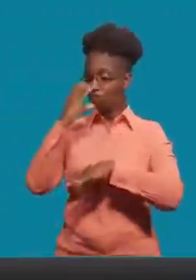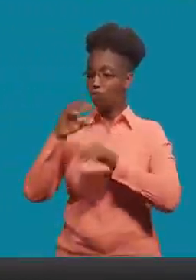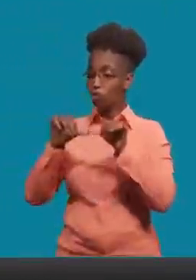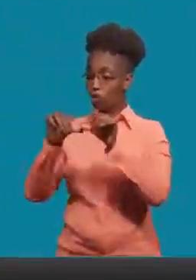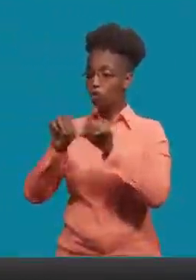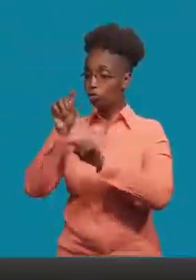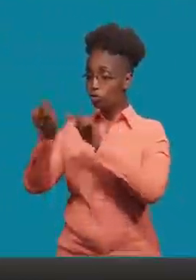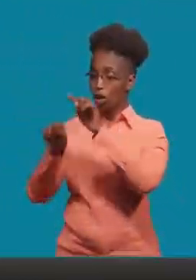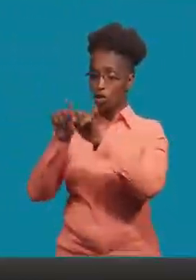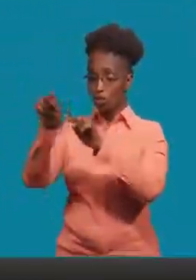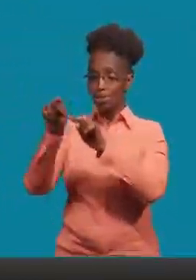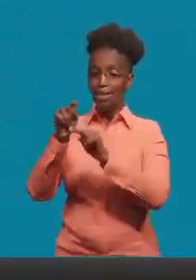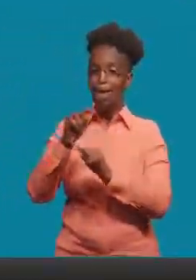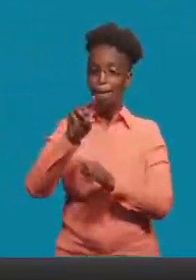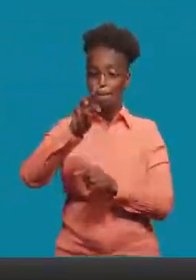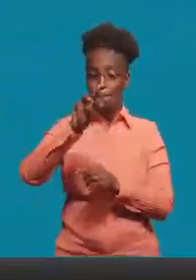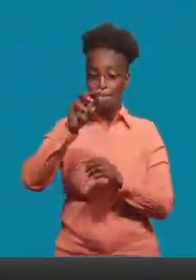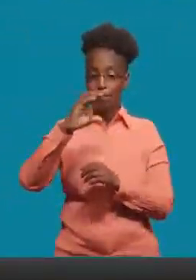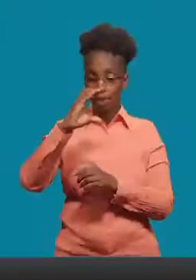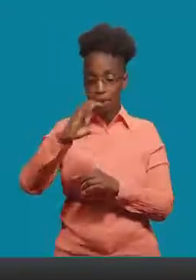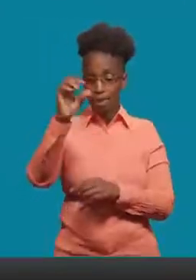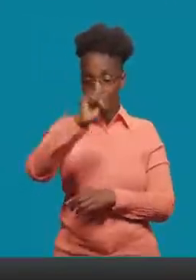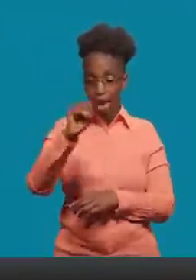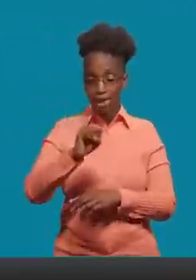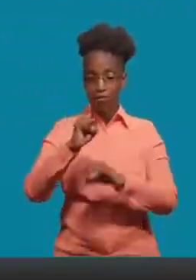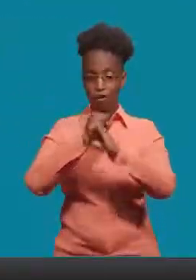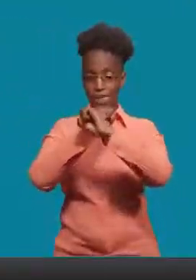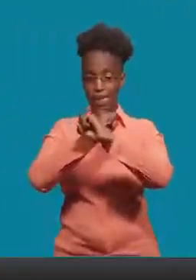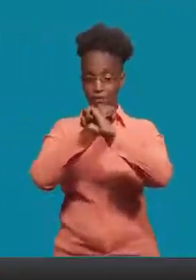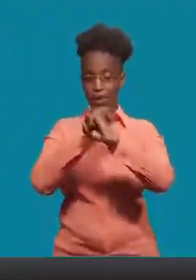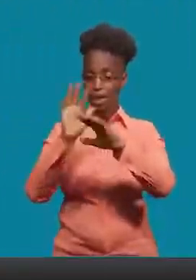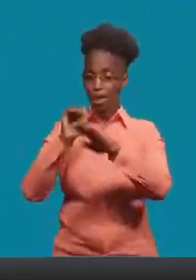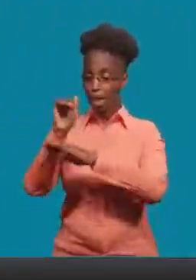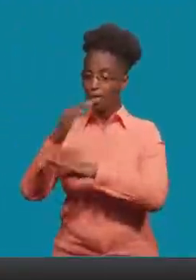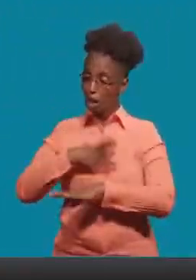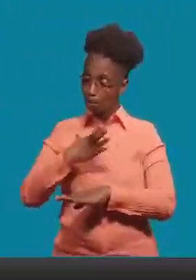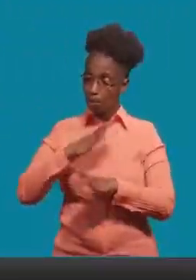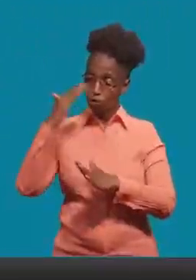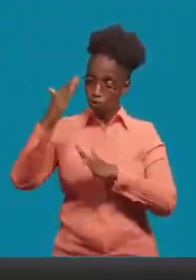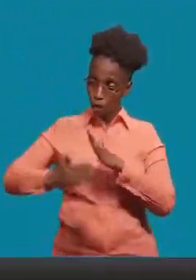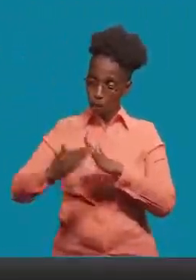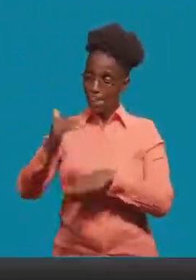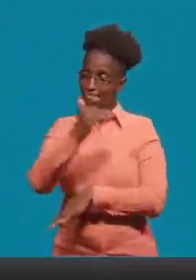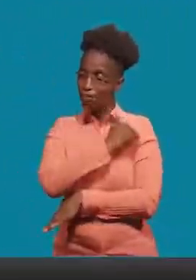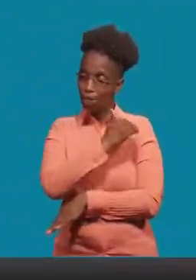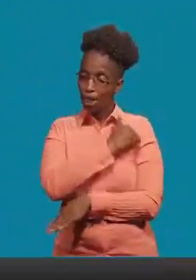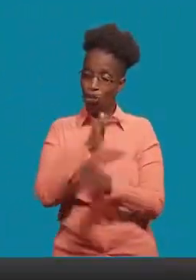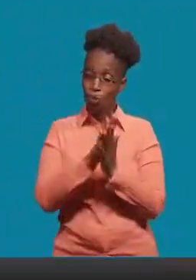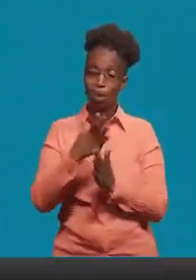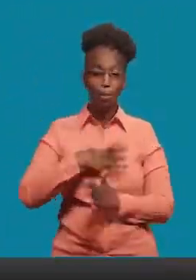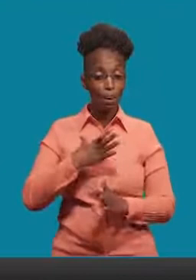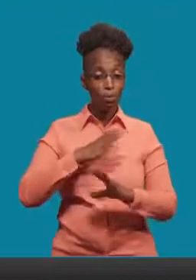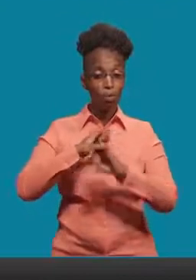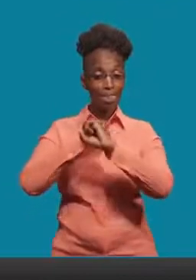naye akiwasuta waziri wa usalama wa ndani Fred Matiang'i na katibu wake kwa kutumika kuingilia uhuru wa Kenya kupiga kura.